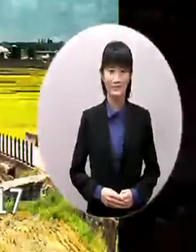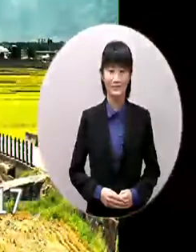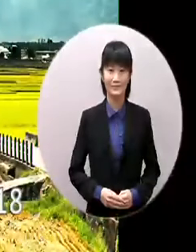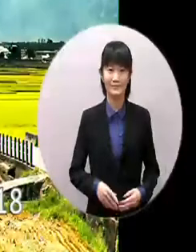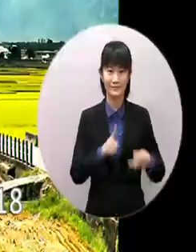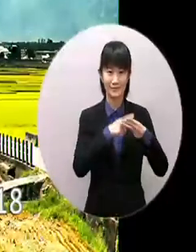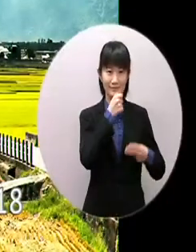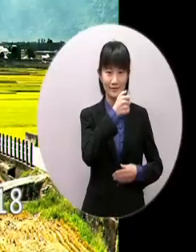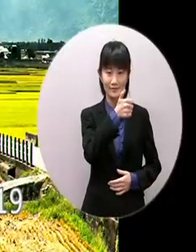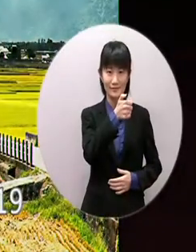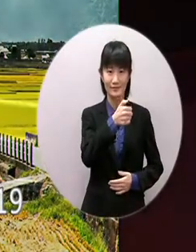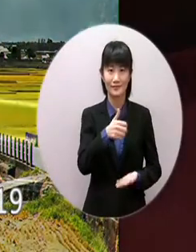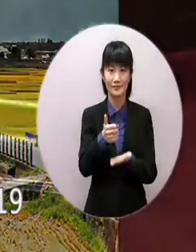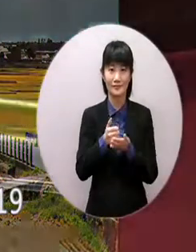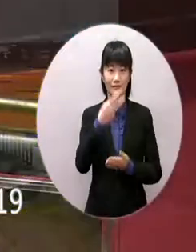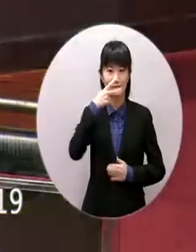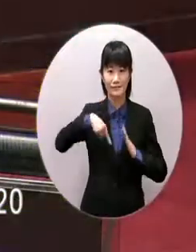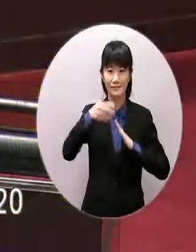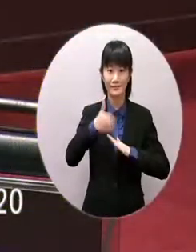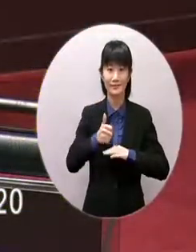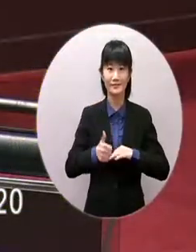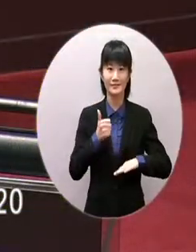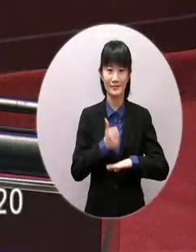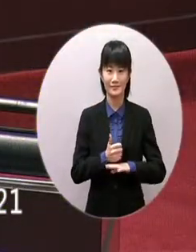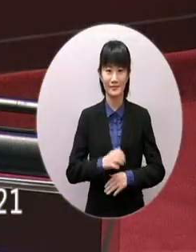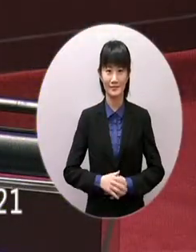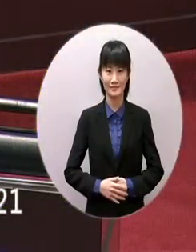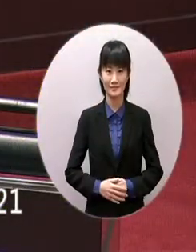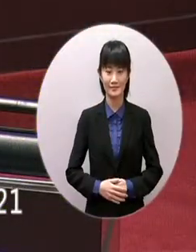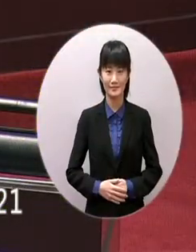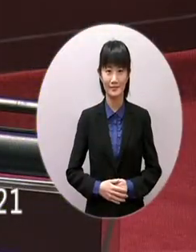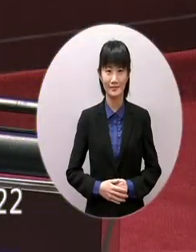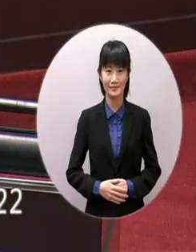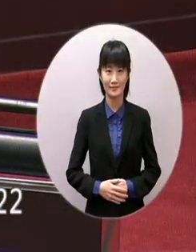谢谢主席，有请赖院长。 请赖院长。